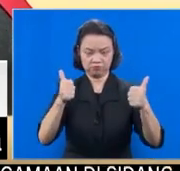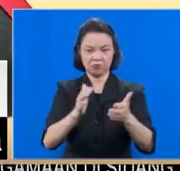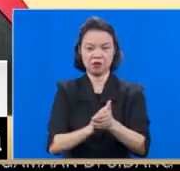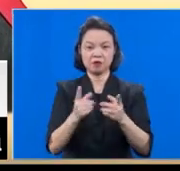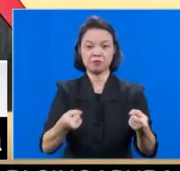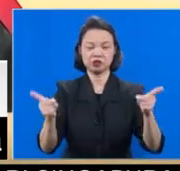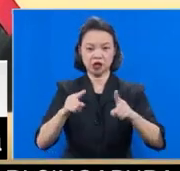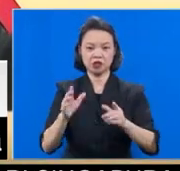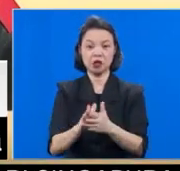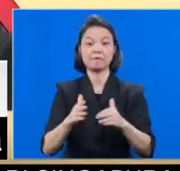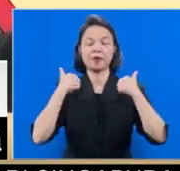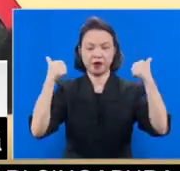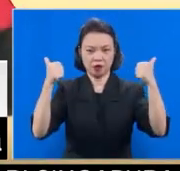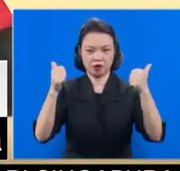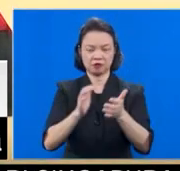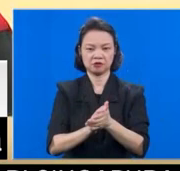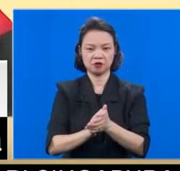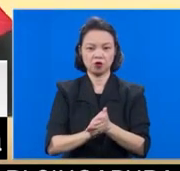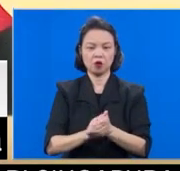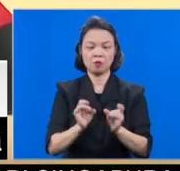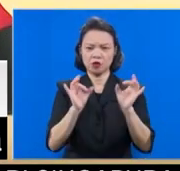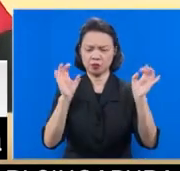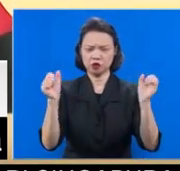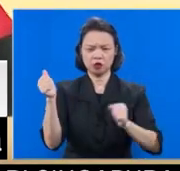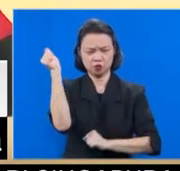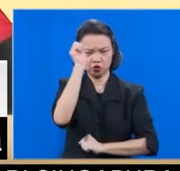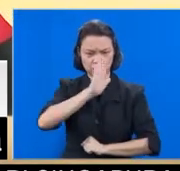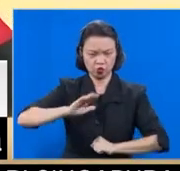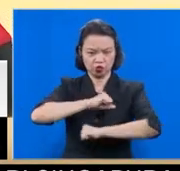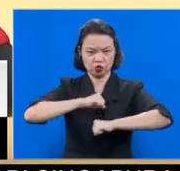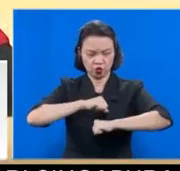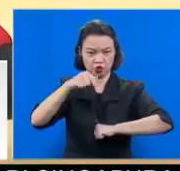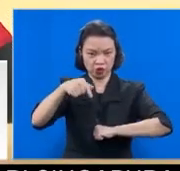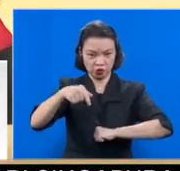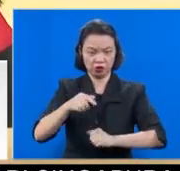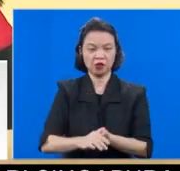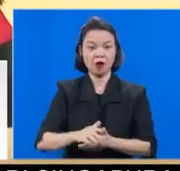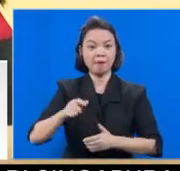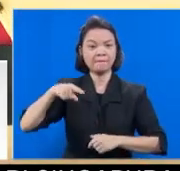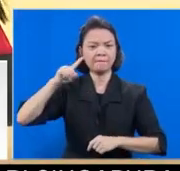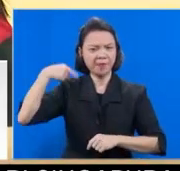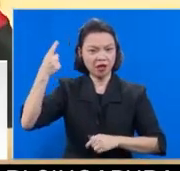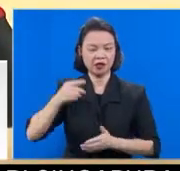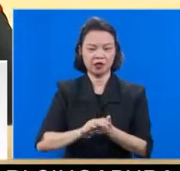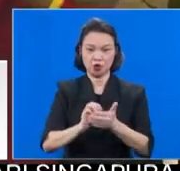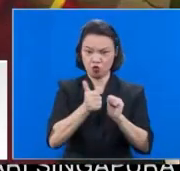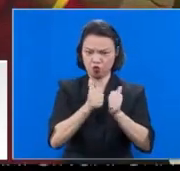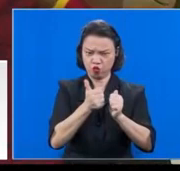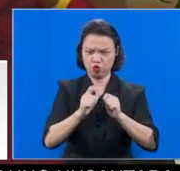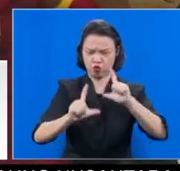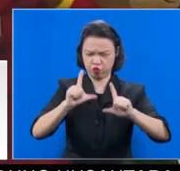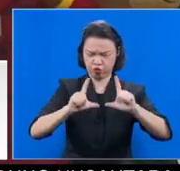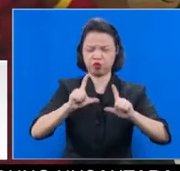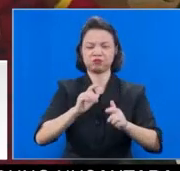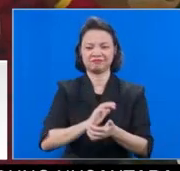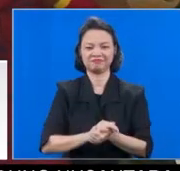dari sekian SEA Games yang saya jalani selama ini, ini yang termasuk yang paling bersaing, paling sengit.